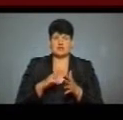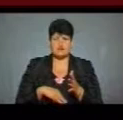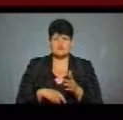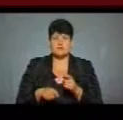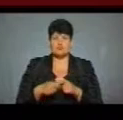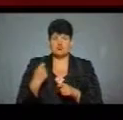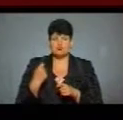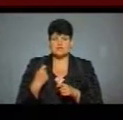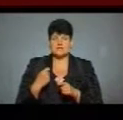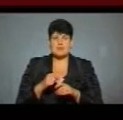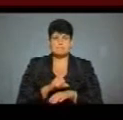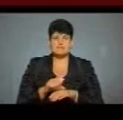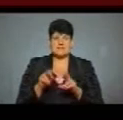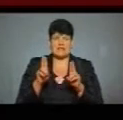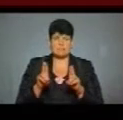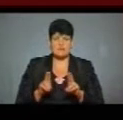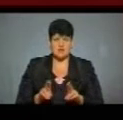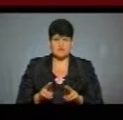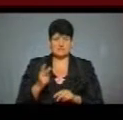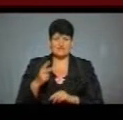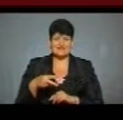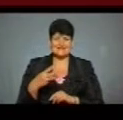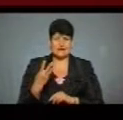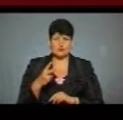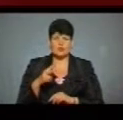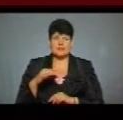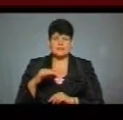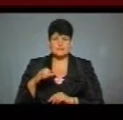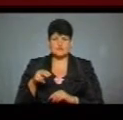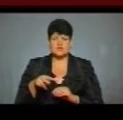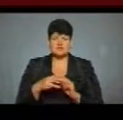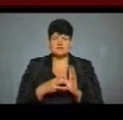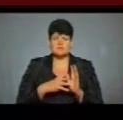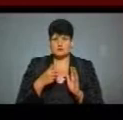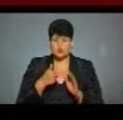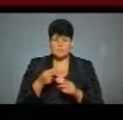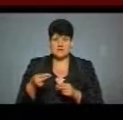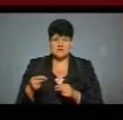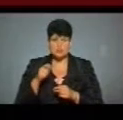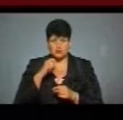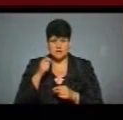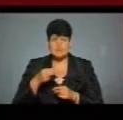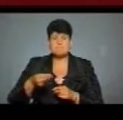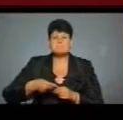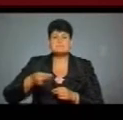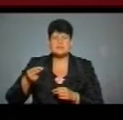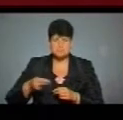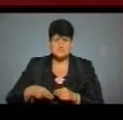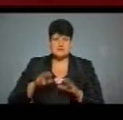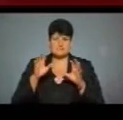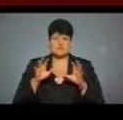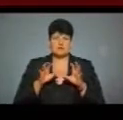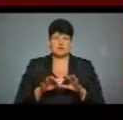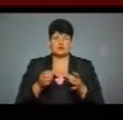митних правил. 23 листопада 2018 року президент України Петро Порошенко підписав закон,